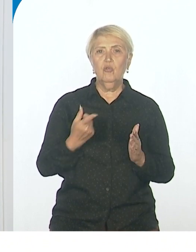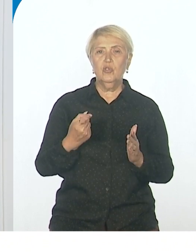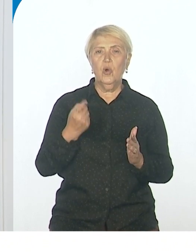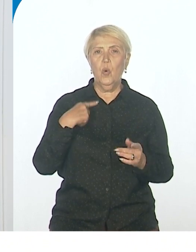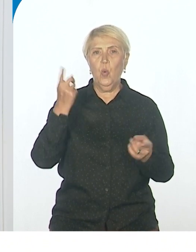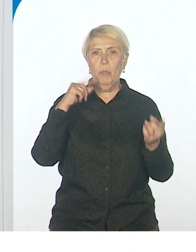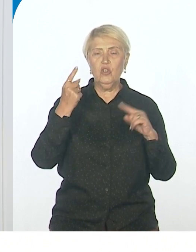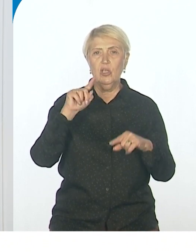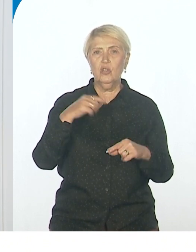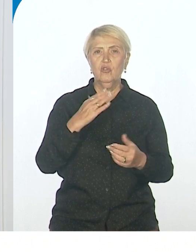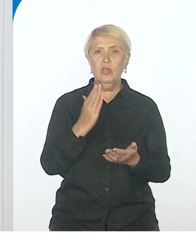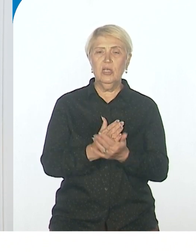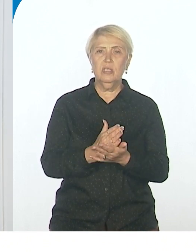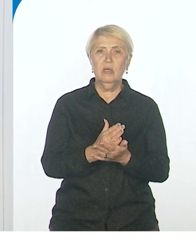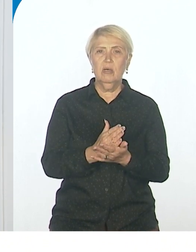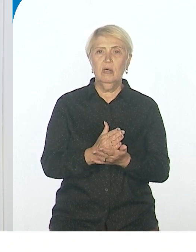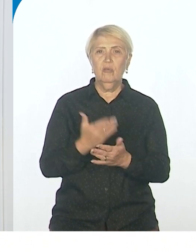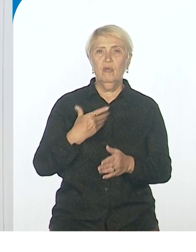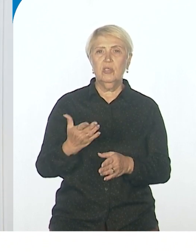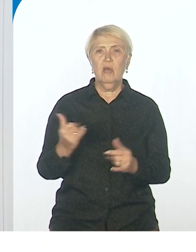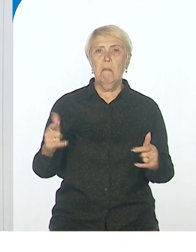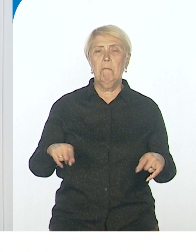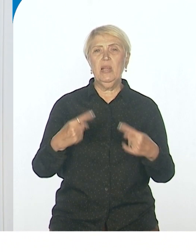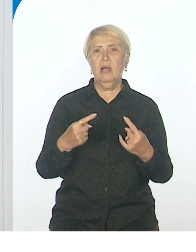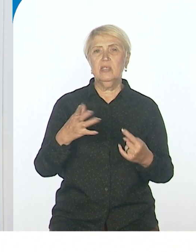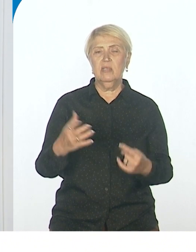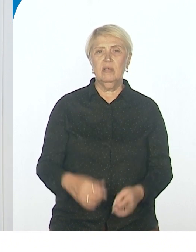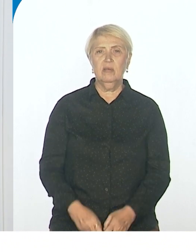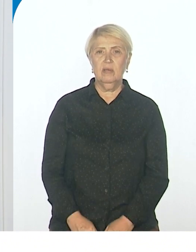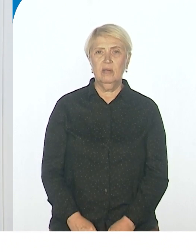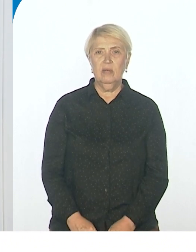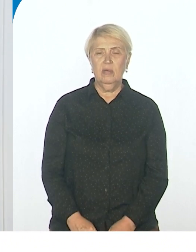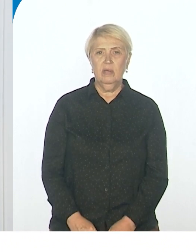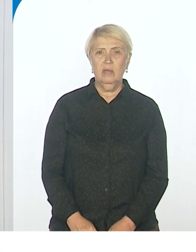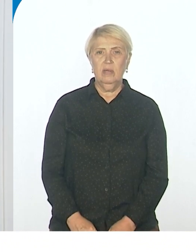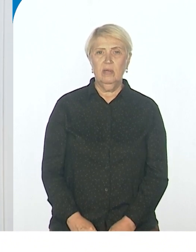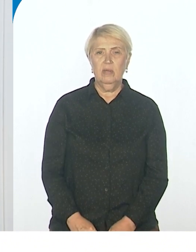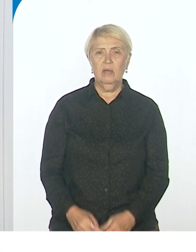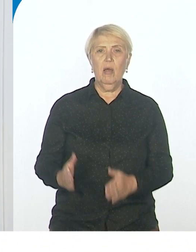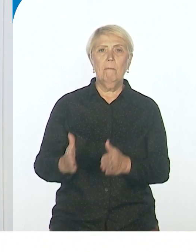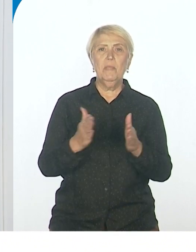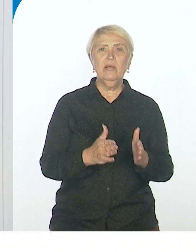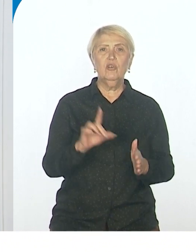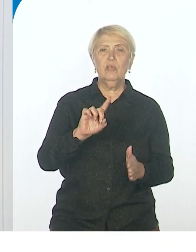забота о благосостоянии, о самореализации приводит к чему?